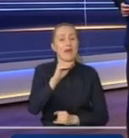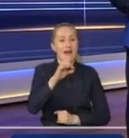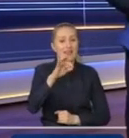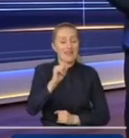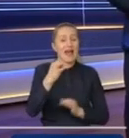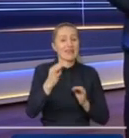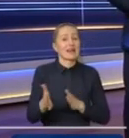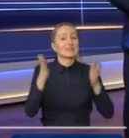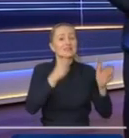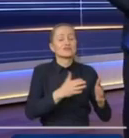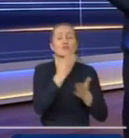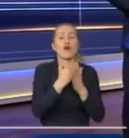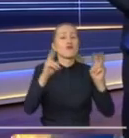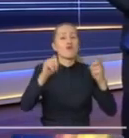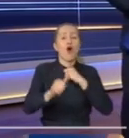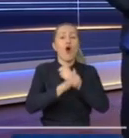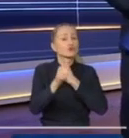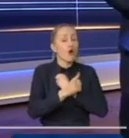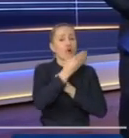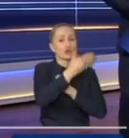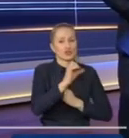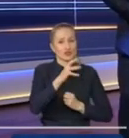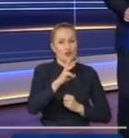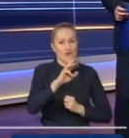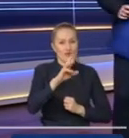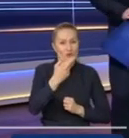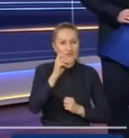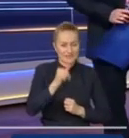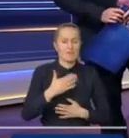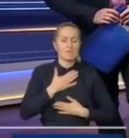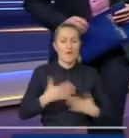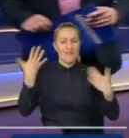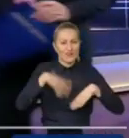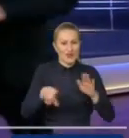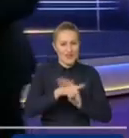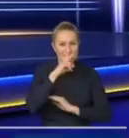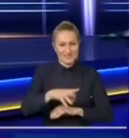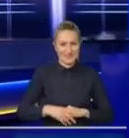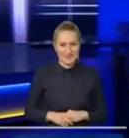teraz czas na program O Co Chodzi, który poprowadzi Krzysztof Skowroński. Spokojnego wieczoru i do zobaczenia.